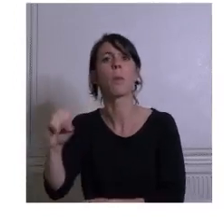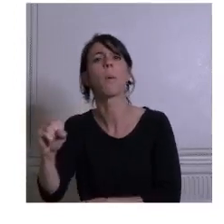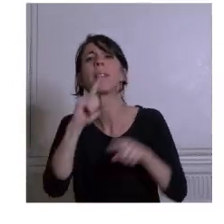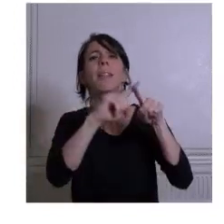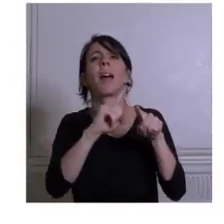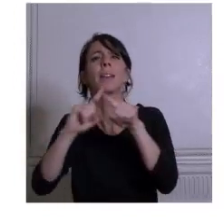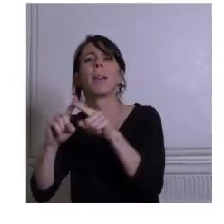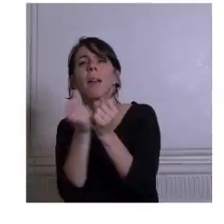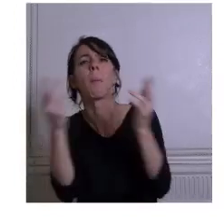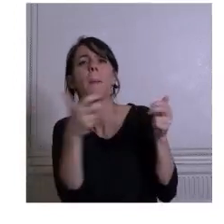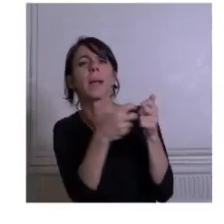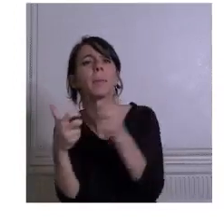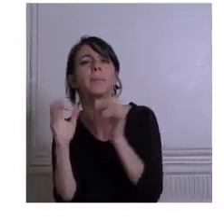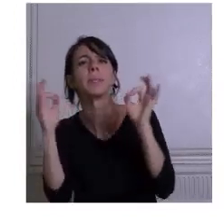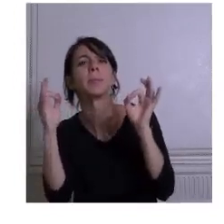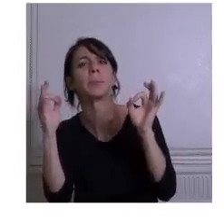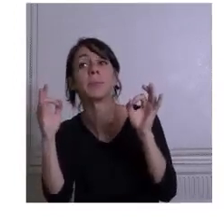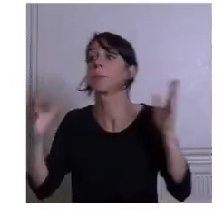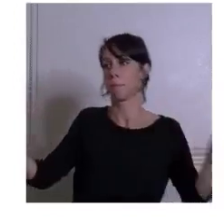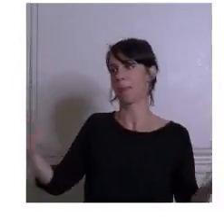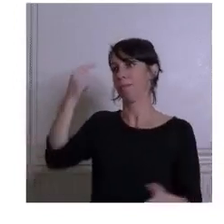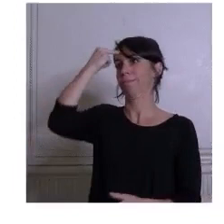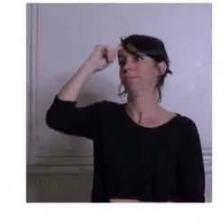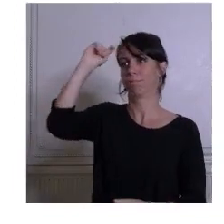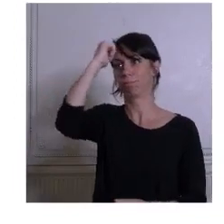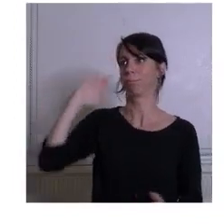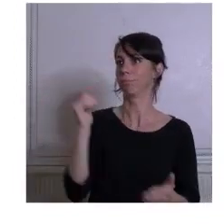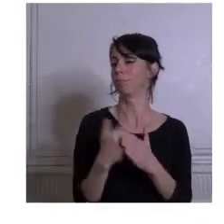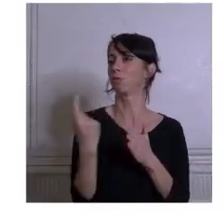Délibération numéro 7. Rapporteur Monsieur